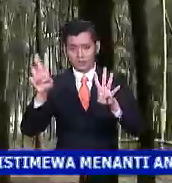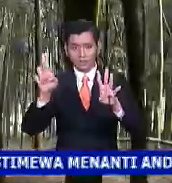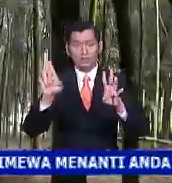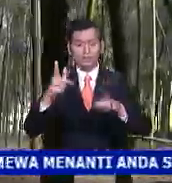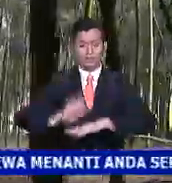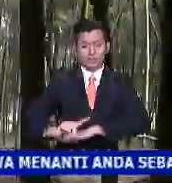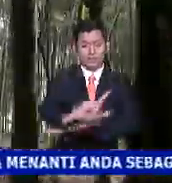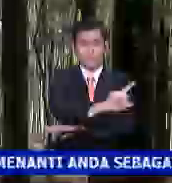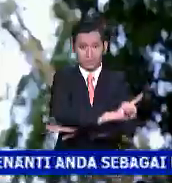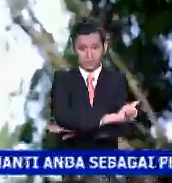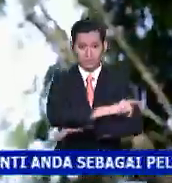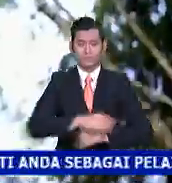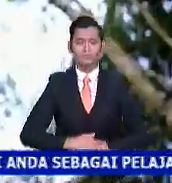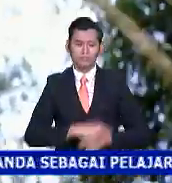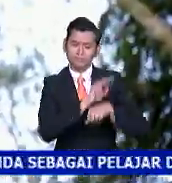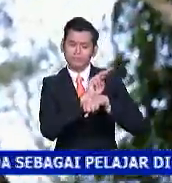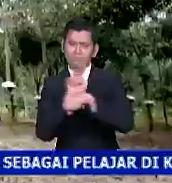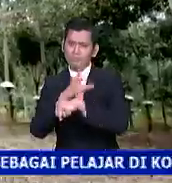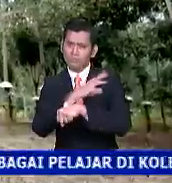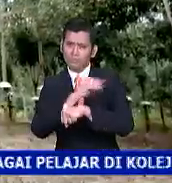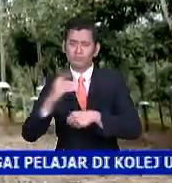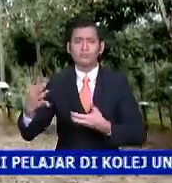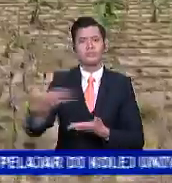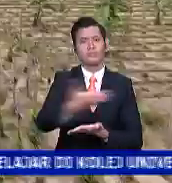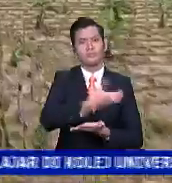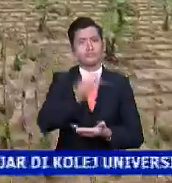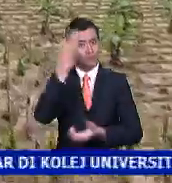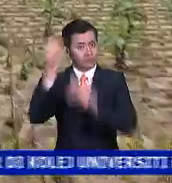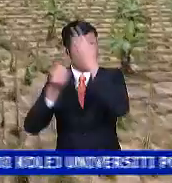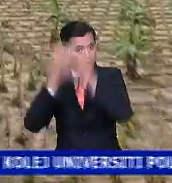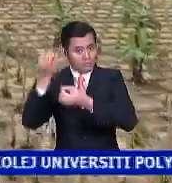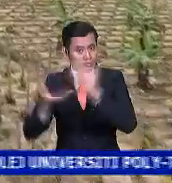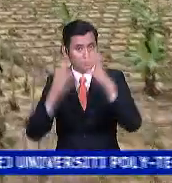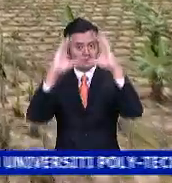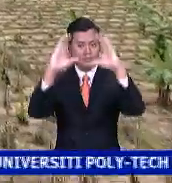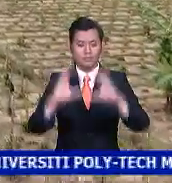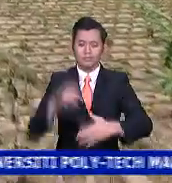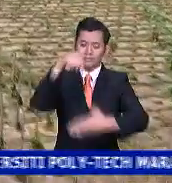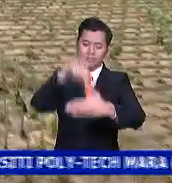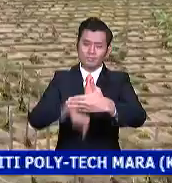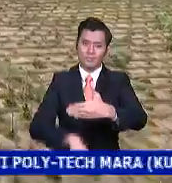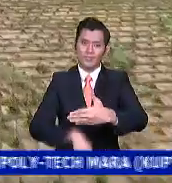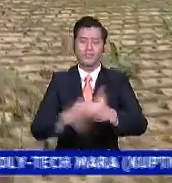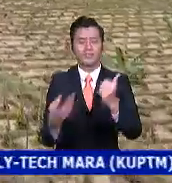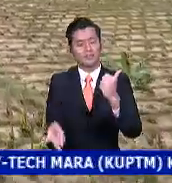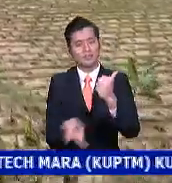baik operasi peladangan menerusi pemantauan dan pengumpulan maklumat lebih terperinci serta menjimatkan